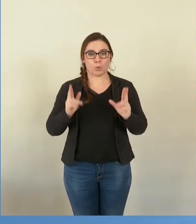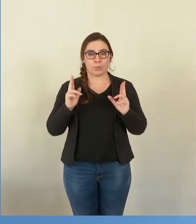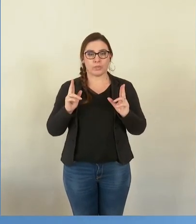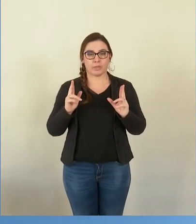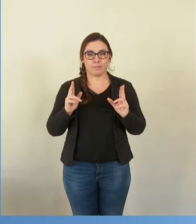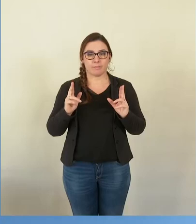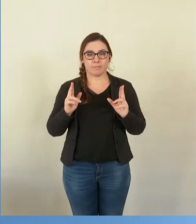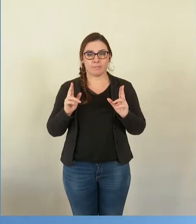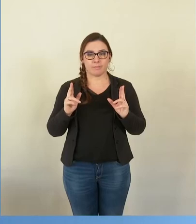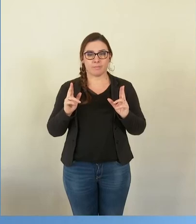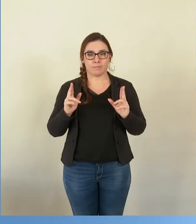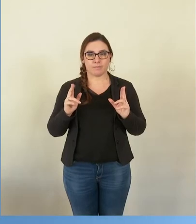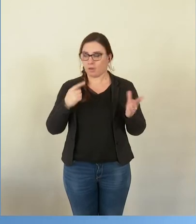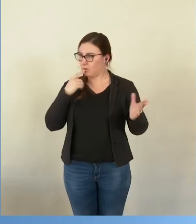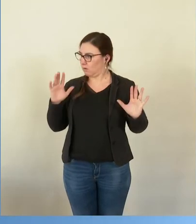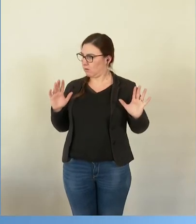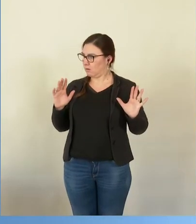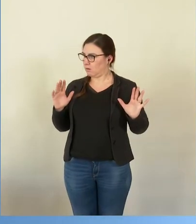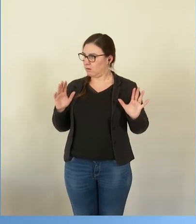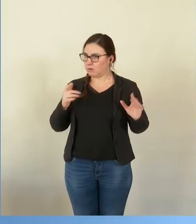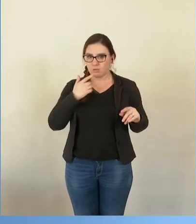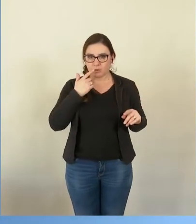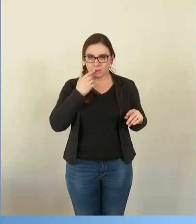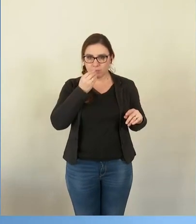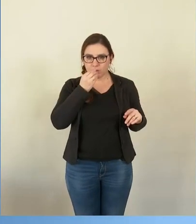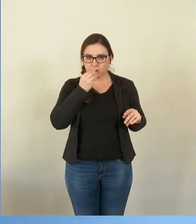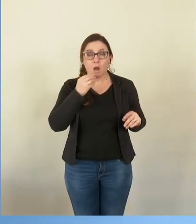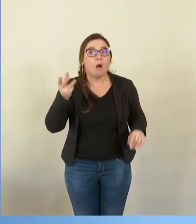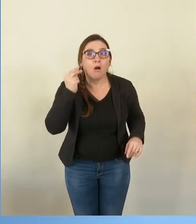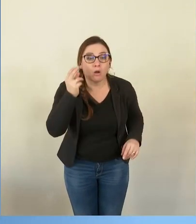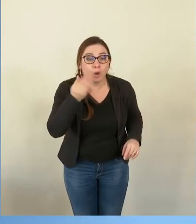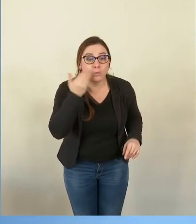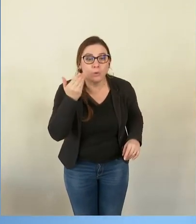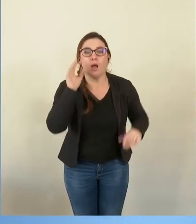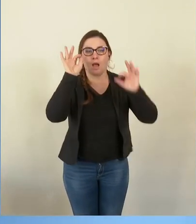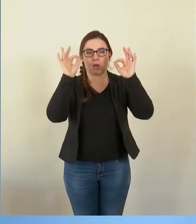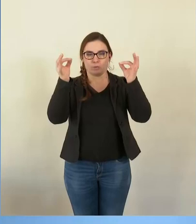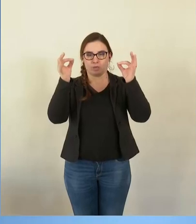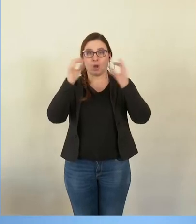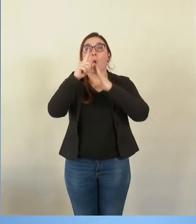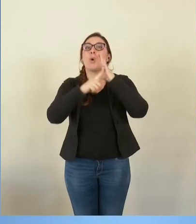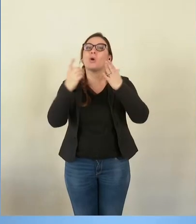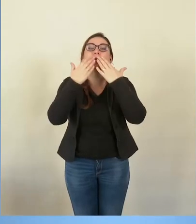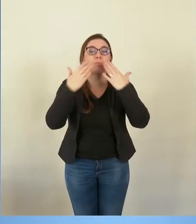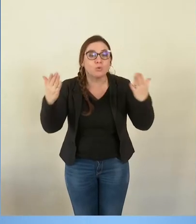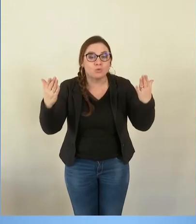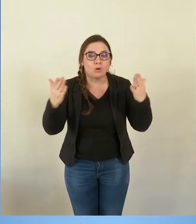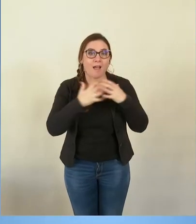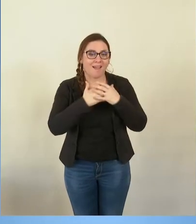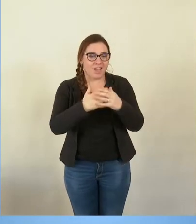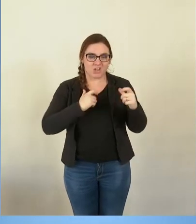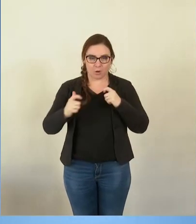tous je suis désolé est-ce que voilà vous m'entendez mieux alors je recommence bonjour à tous chers